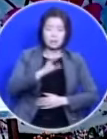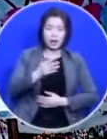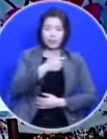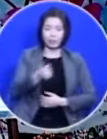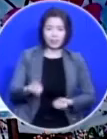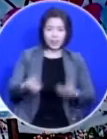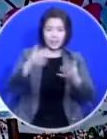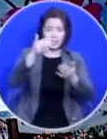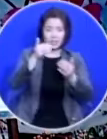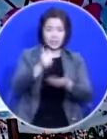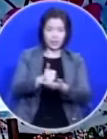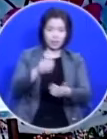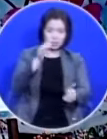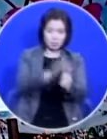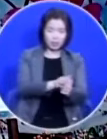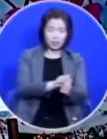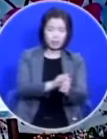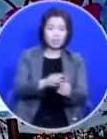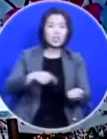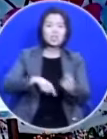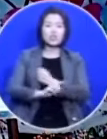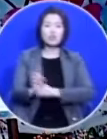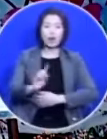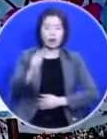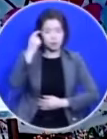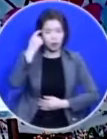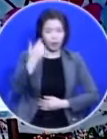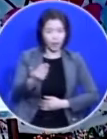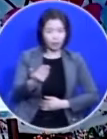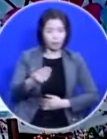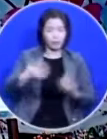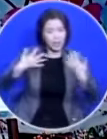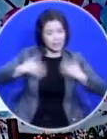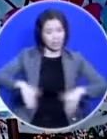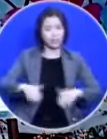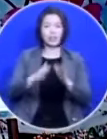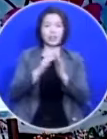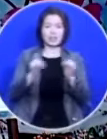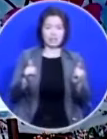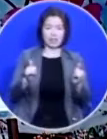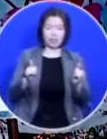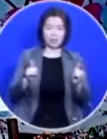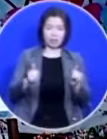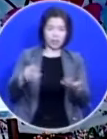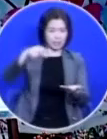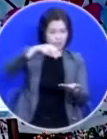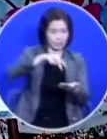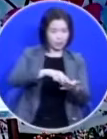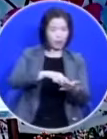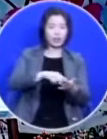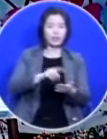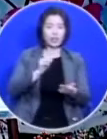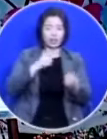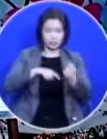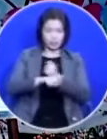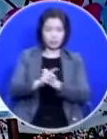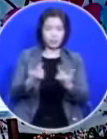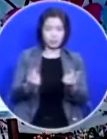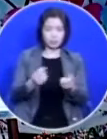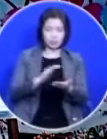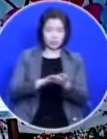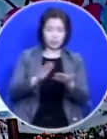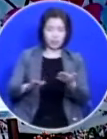이유가 무엇일까요 연약한 사람을 세웠다 그런 뜻입니다 오늘